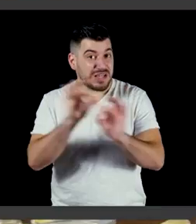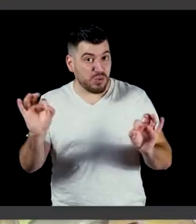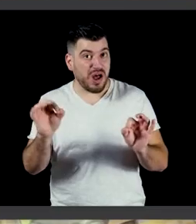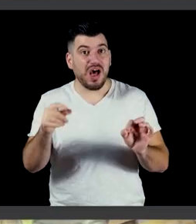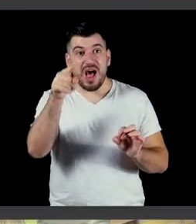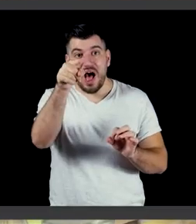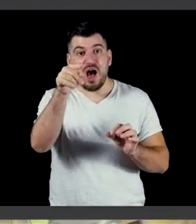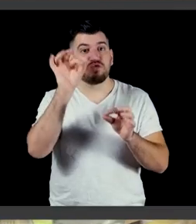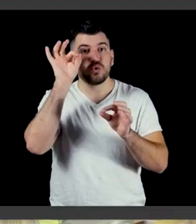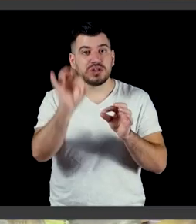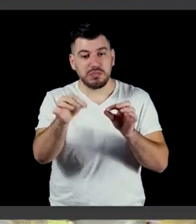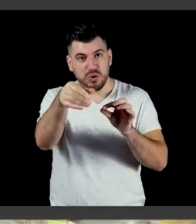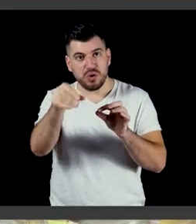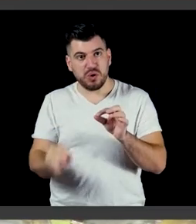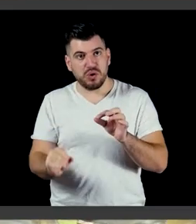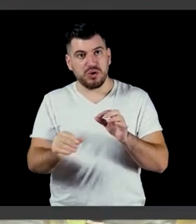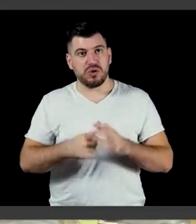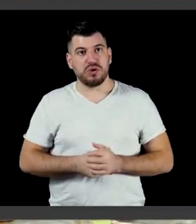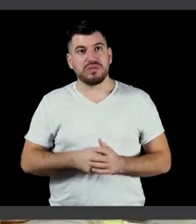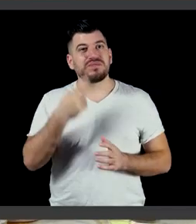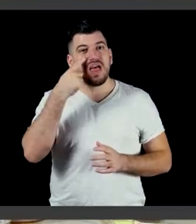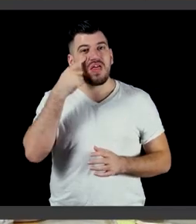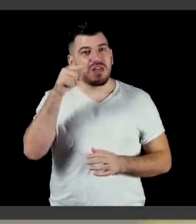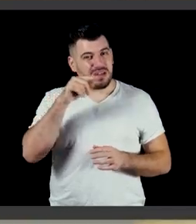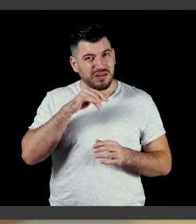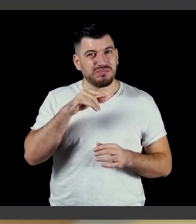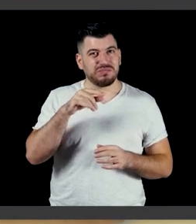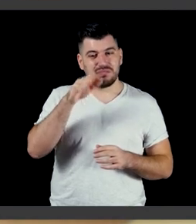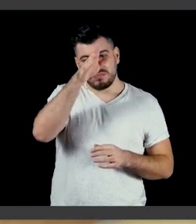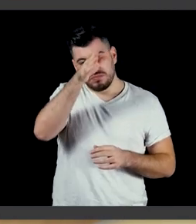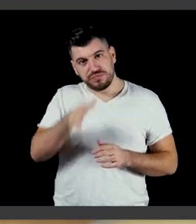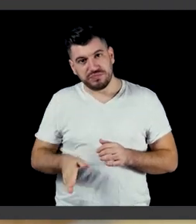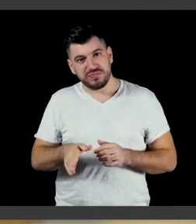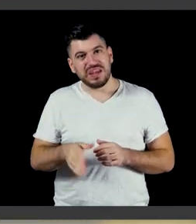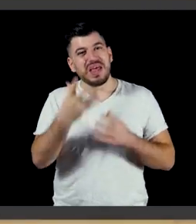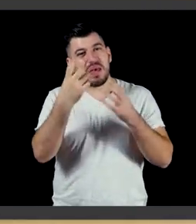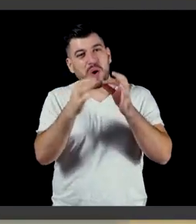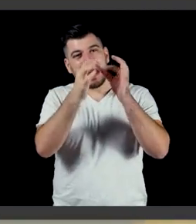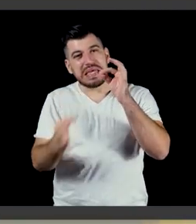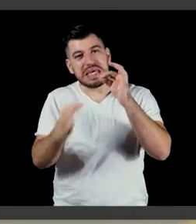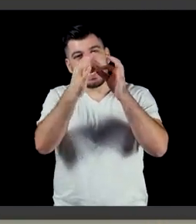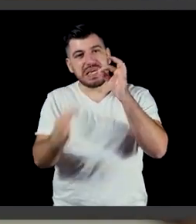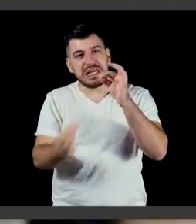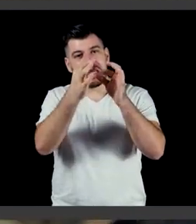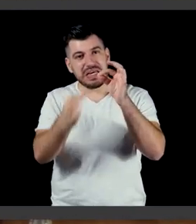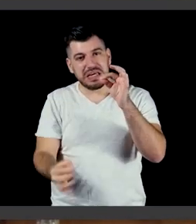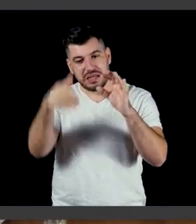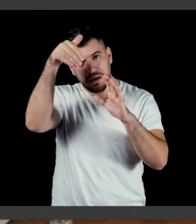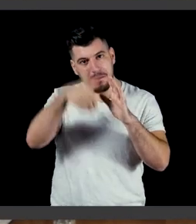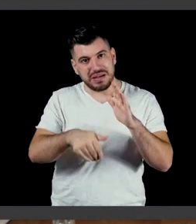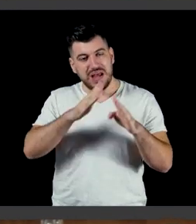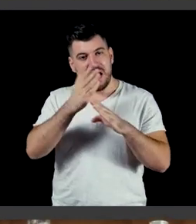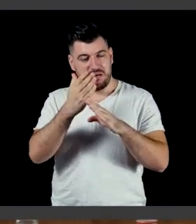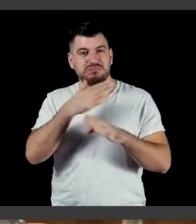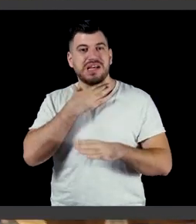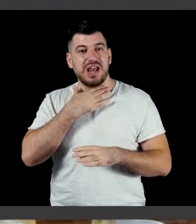σημείο που, όπως θα δείτε και από εκεί φαίνεται από μακριά, είναι οι ίνες που έχει μέσα το κρέας. Αυτό εδώ πρέπει να